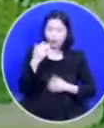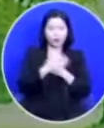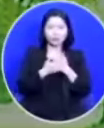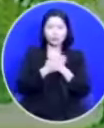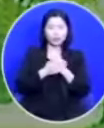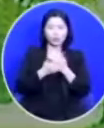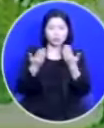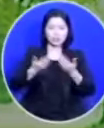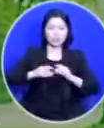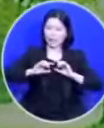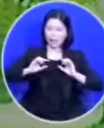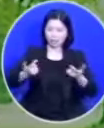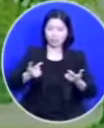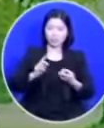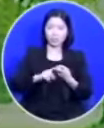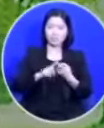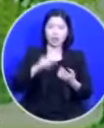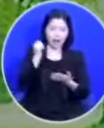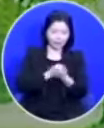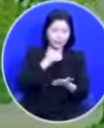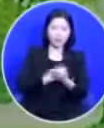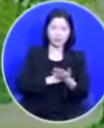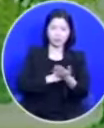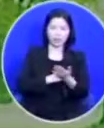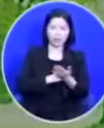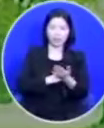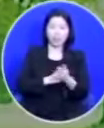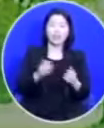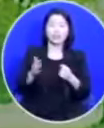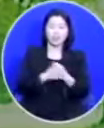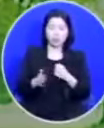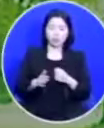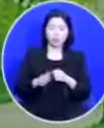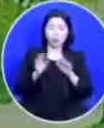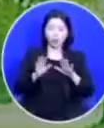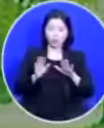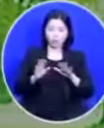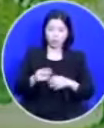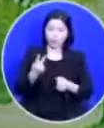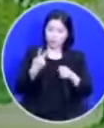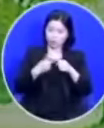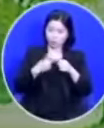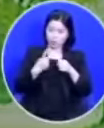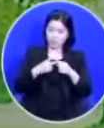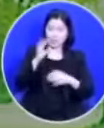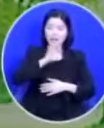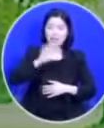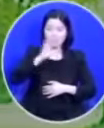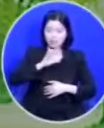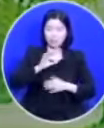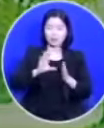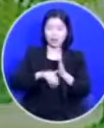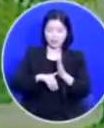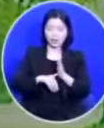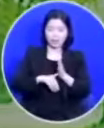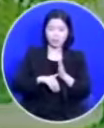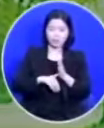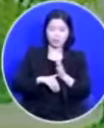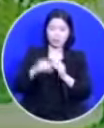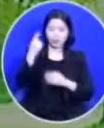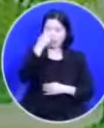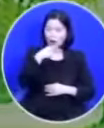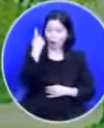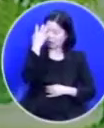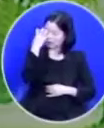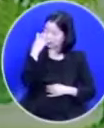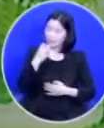가하는 것이 좀 안타깝다 고 그래서 이제 우리가 두 번째 우리 연습할 때는 우리가 인상